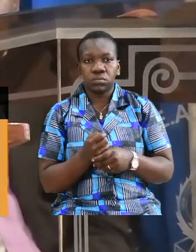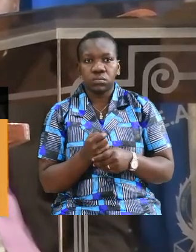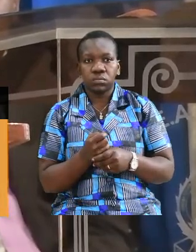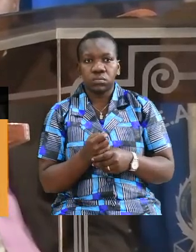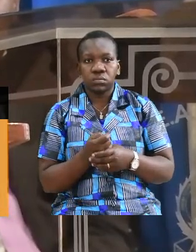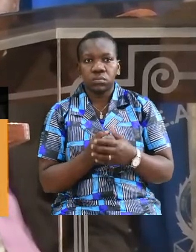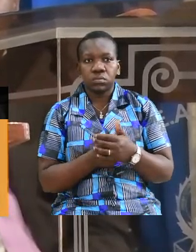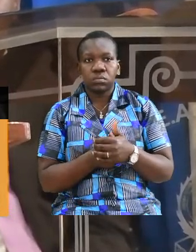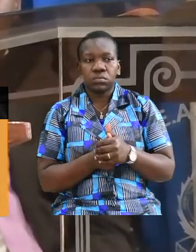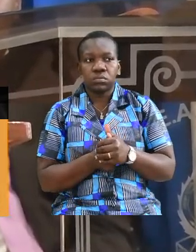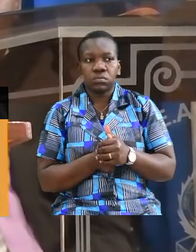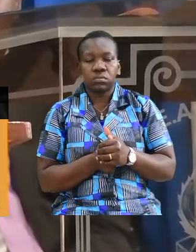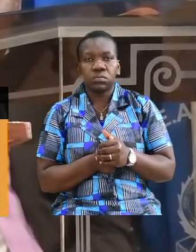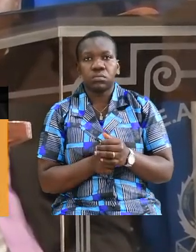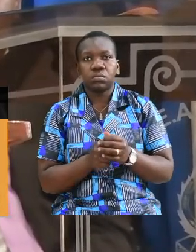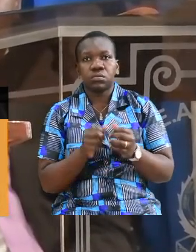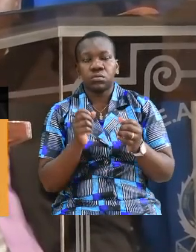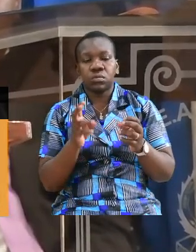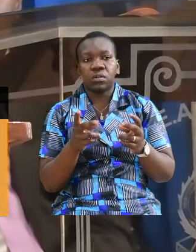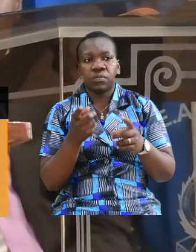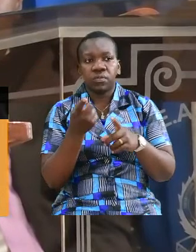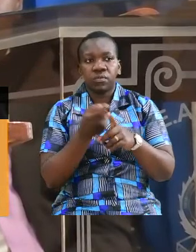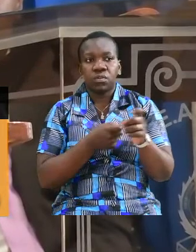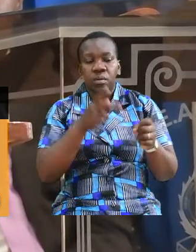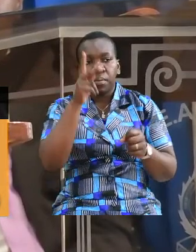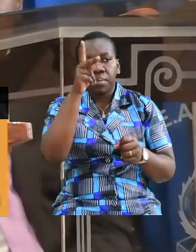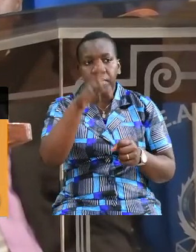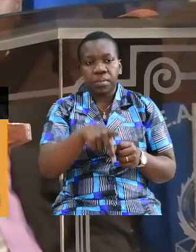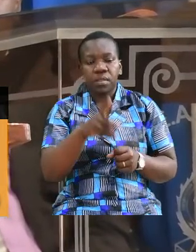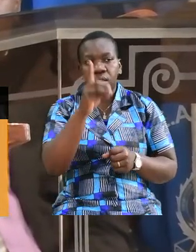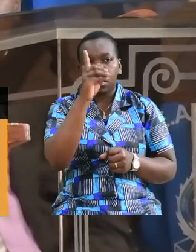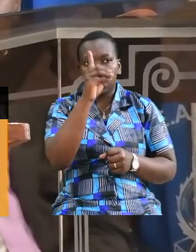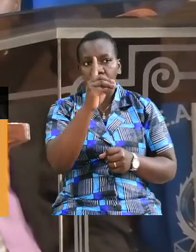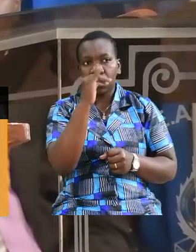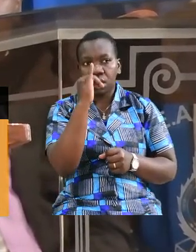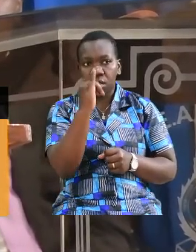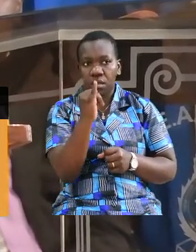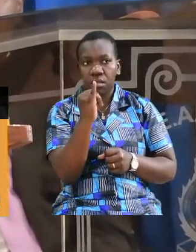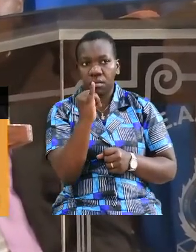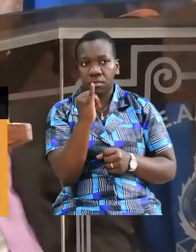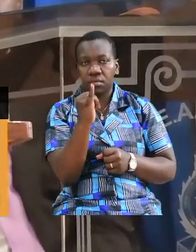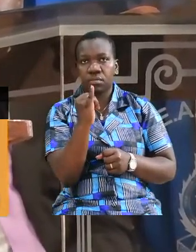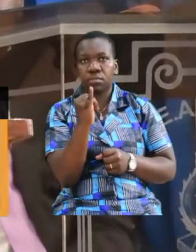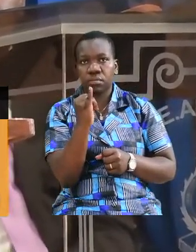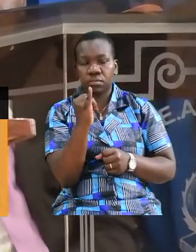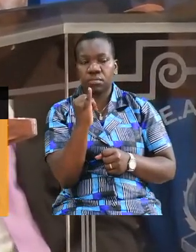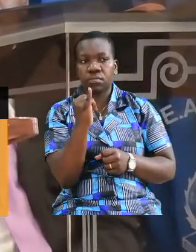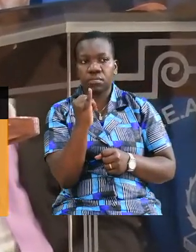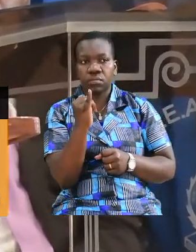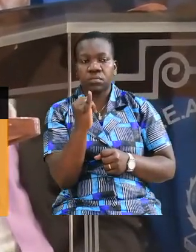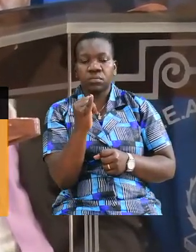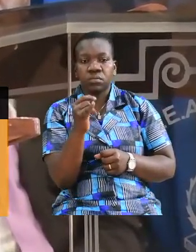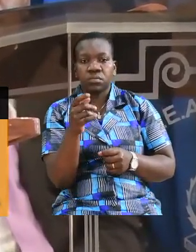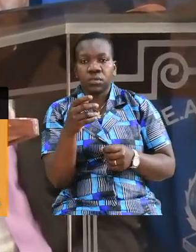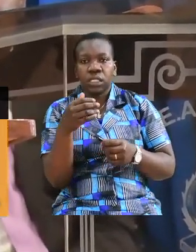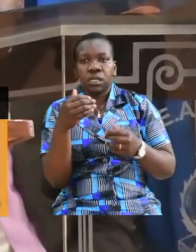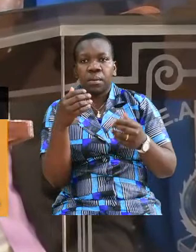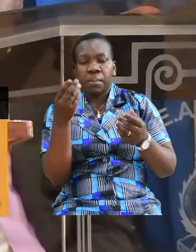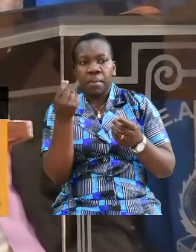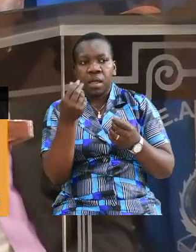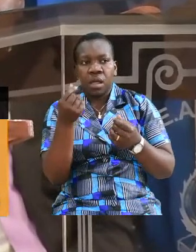Kutoka kwa PDI, kuna wale watu ambao wameweka pesa yao ya PDI kwa